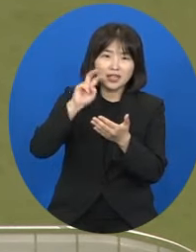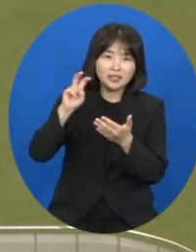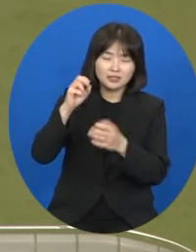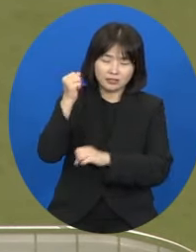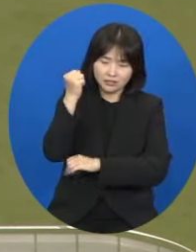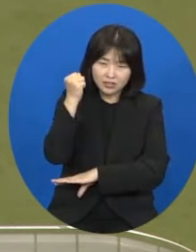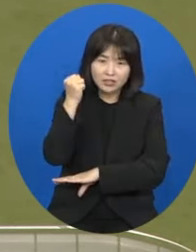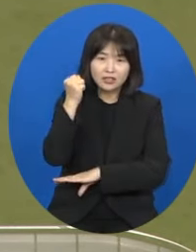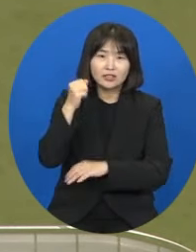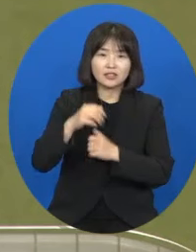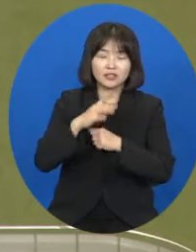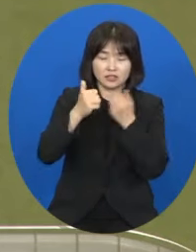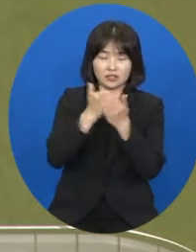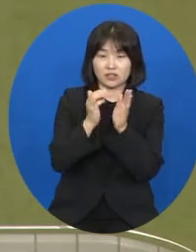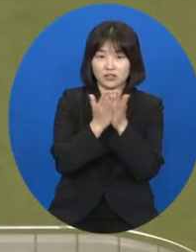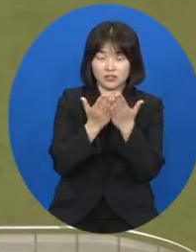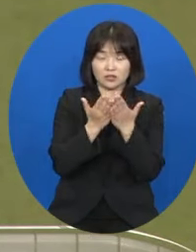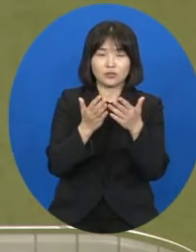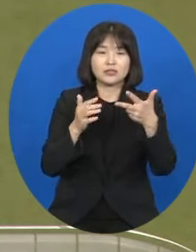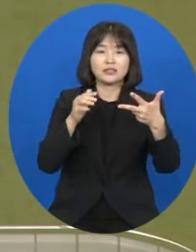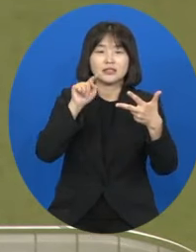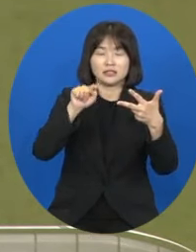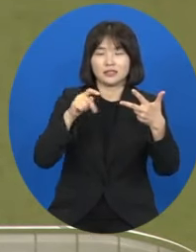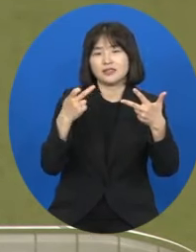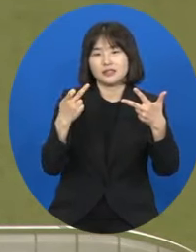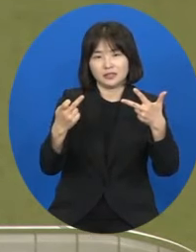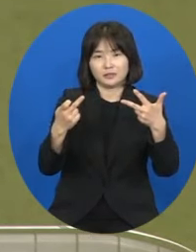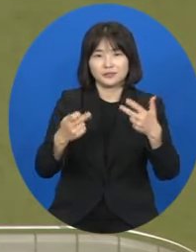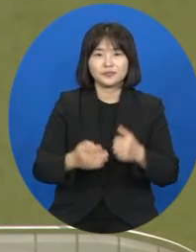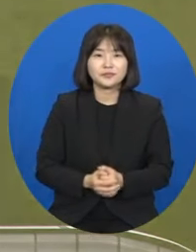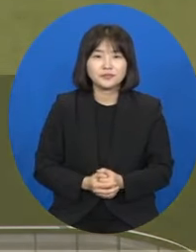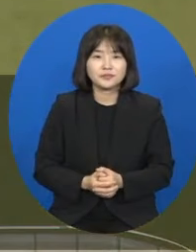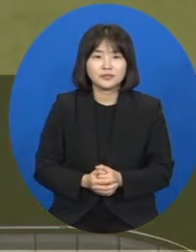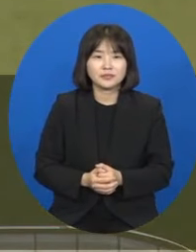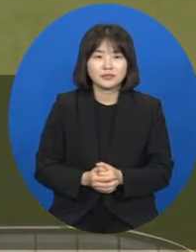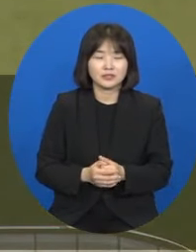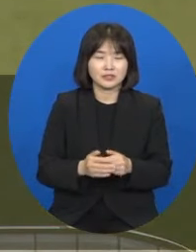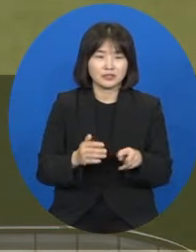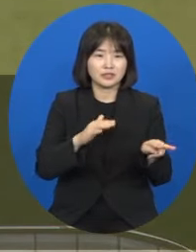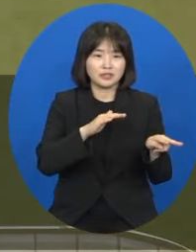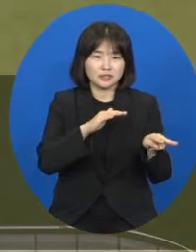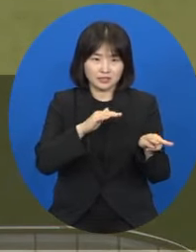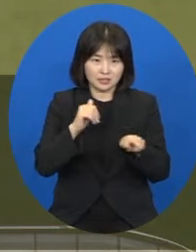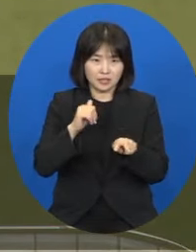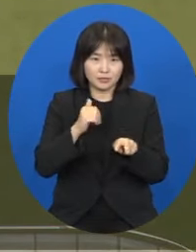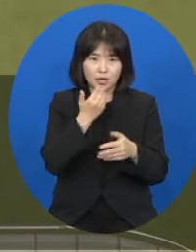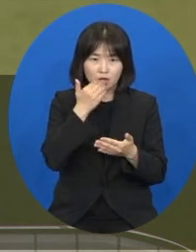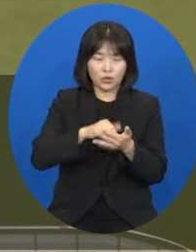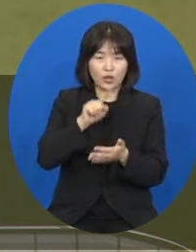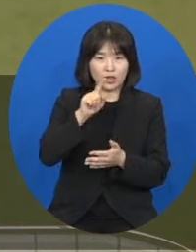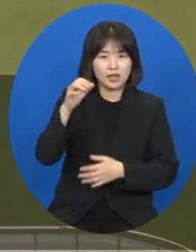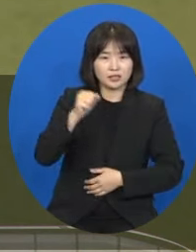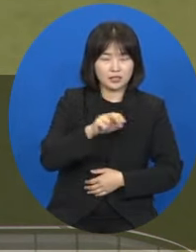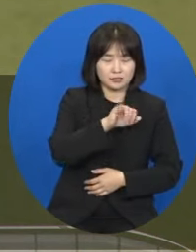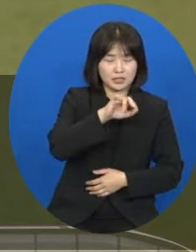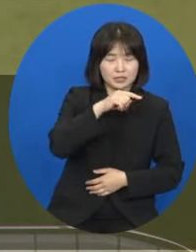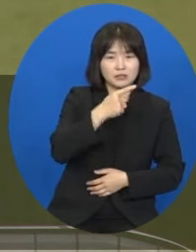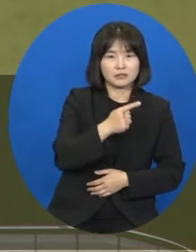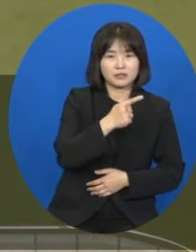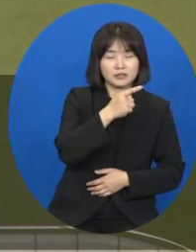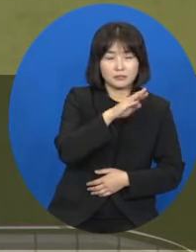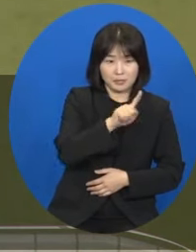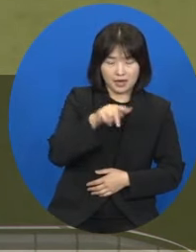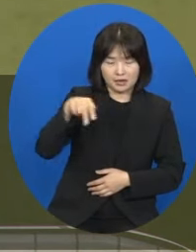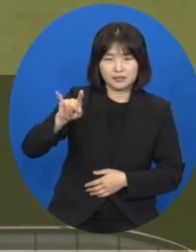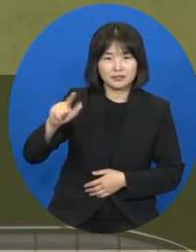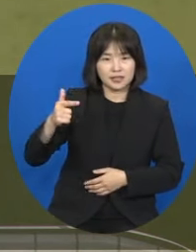오늘 우리가 읽은 7장 12절이 되겠습니다. 사무엘이 돌을 하나 가져다가 미스바와 센 사이에 놓고 우리가